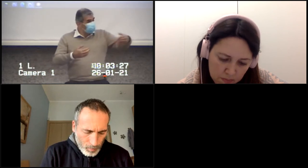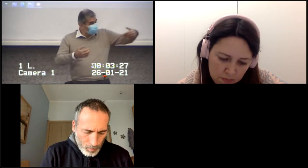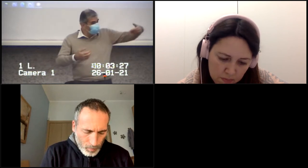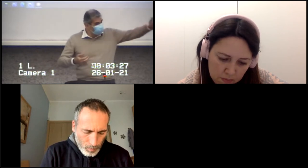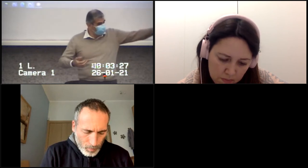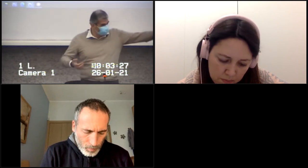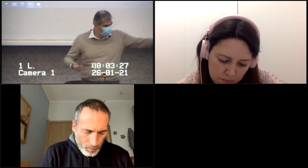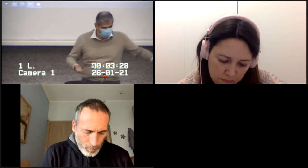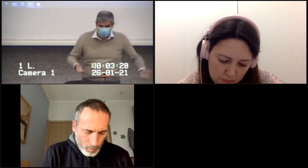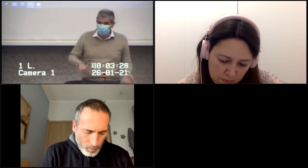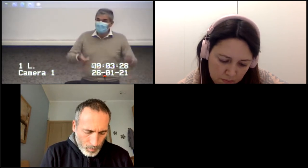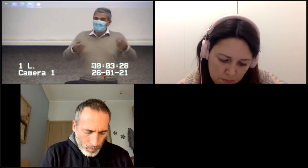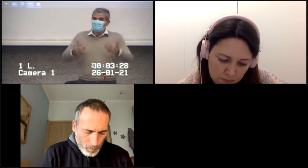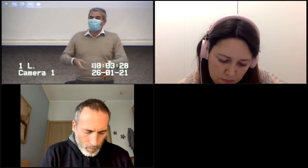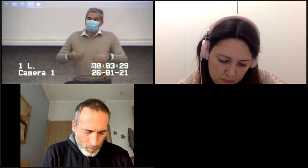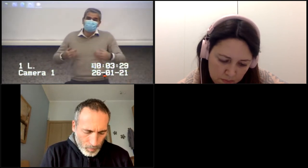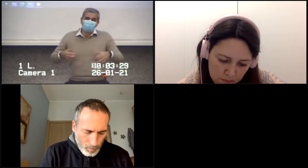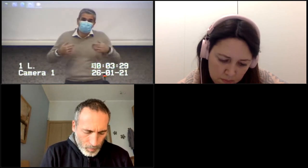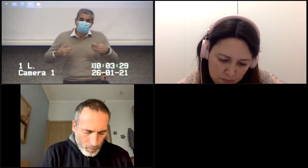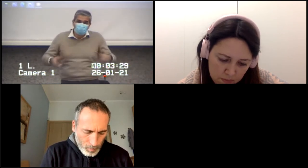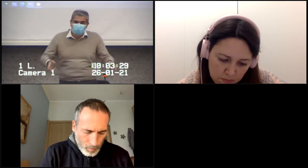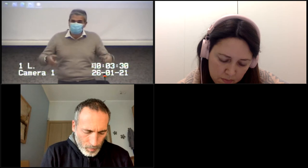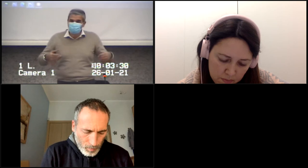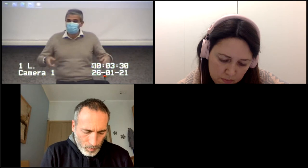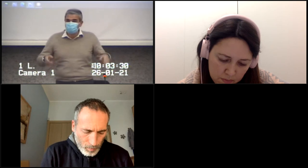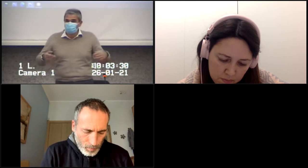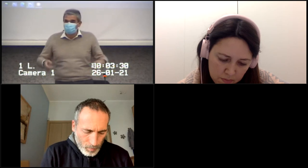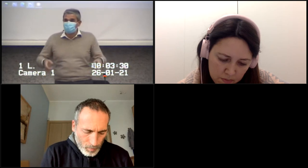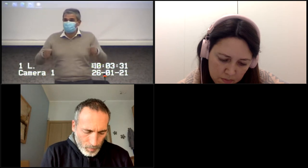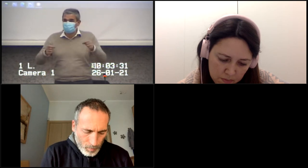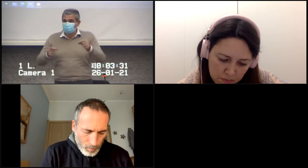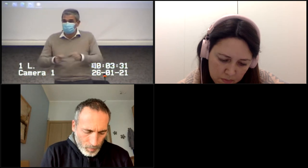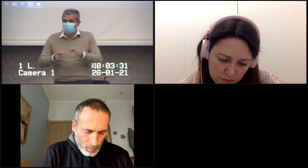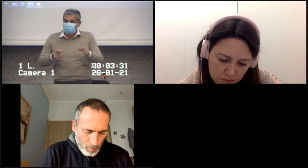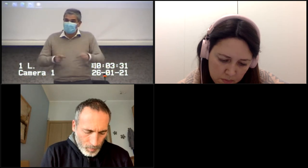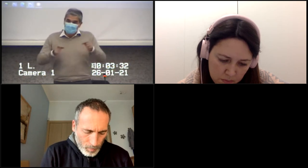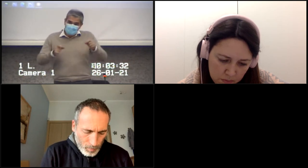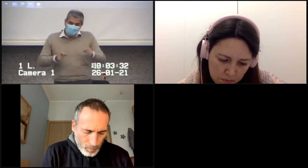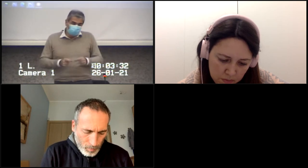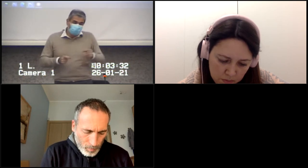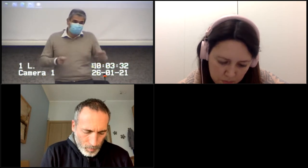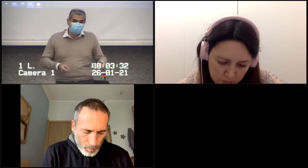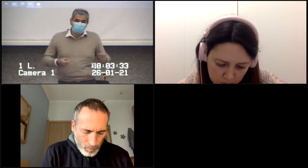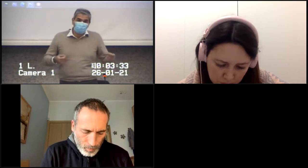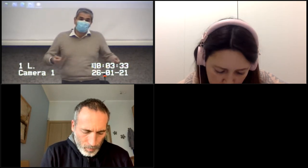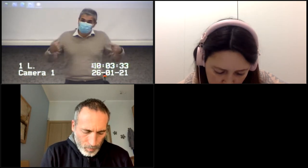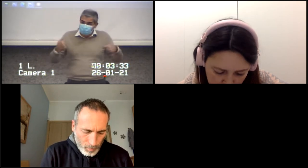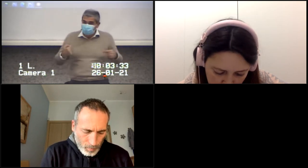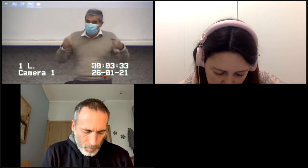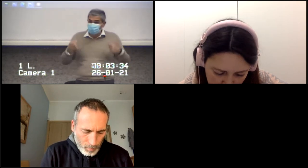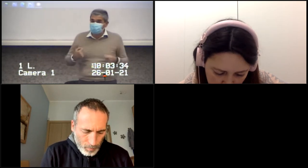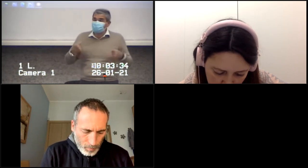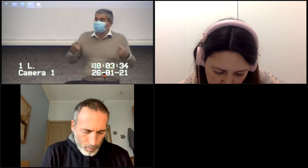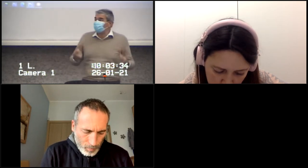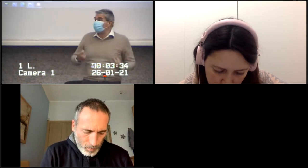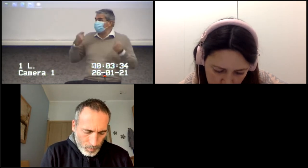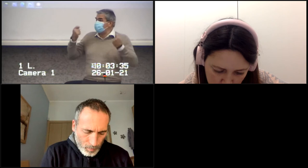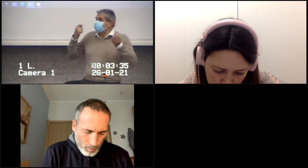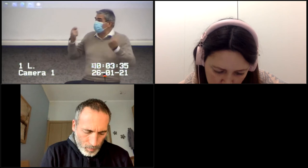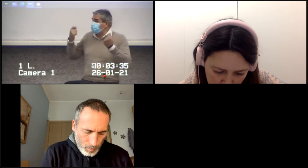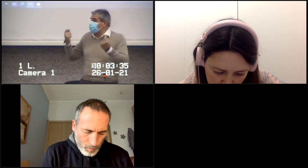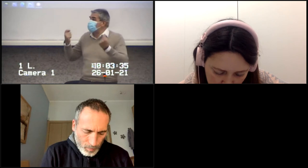chiamano adminicula servitudes proprio, cioè andare a liberarci di tutti quei pesi, di tutte quelle piccolezze che abbiamo in carico all'ente che